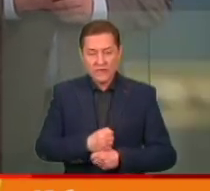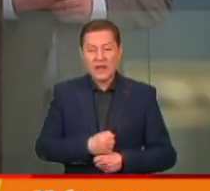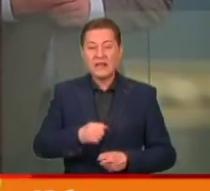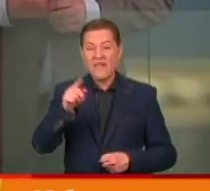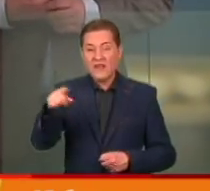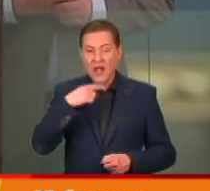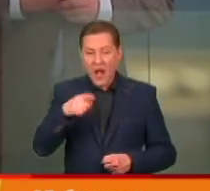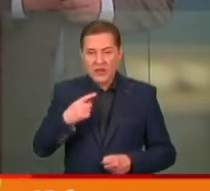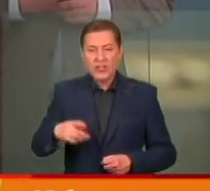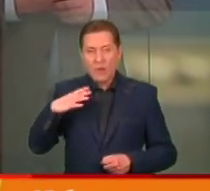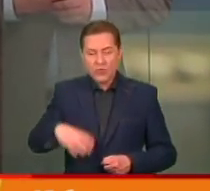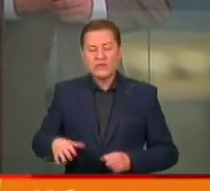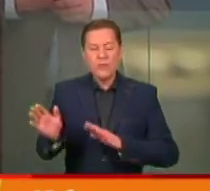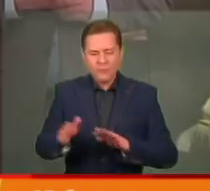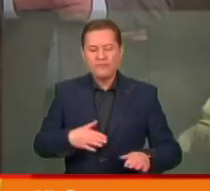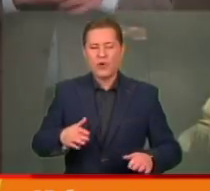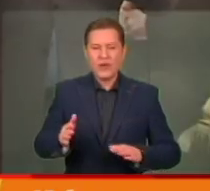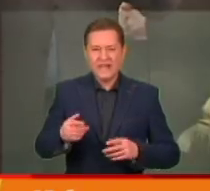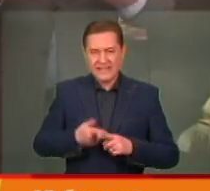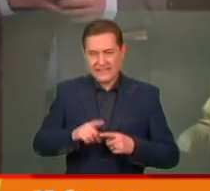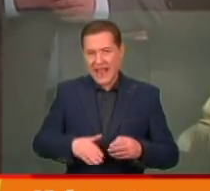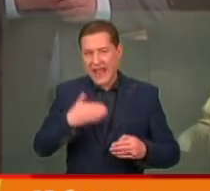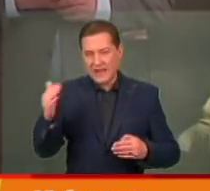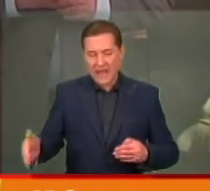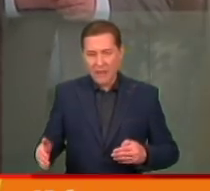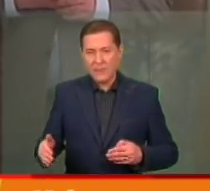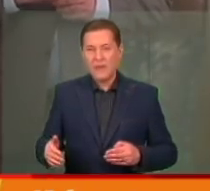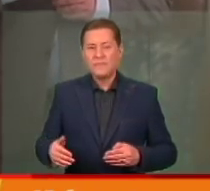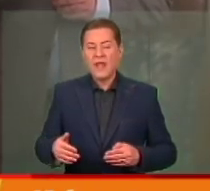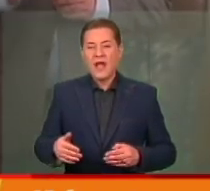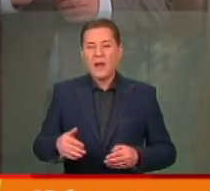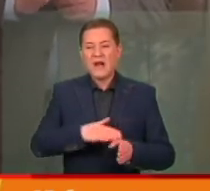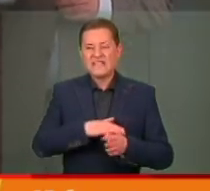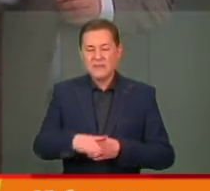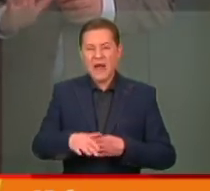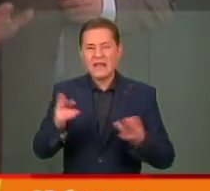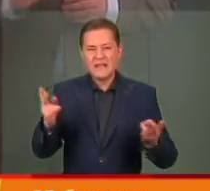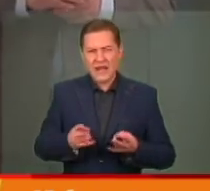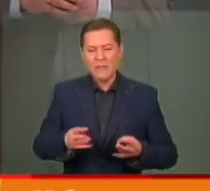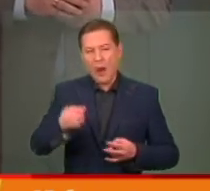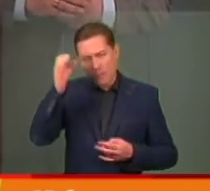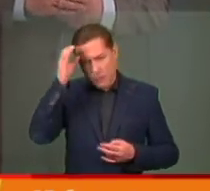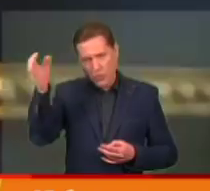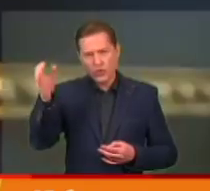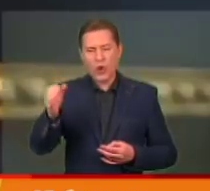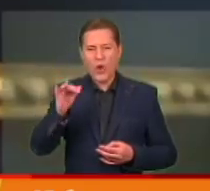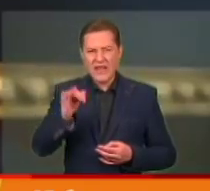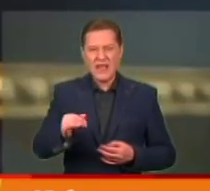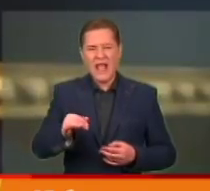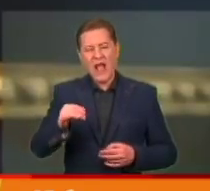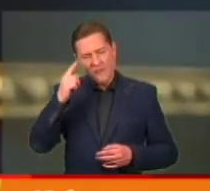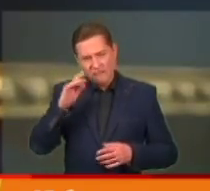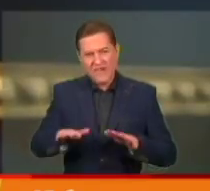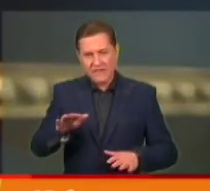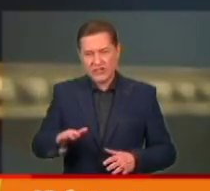каже, мусимо пройти цей етап. Будувати ідентичність, але максимально мудро та виважено. Дуже